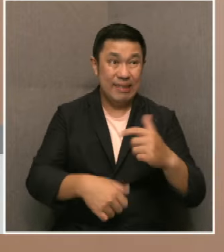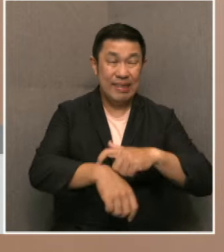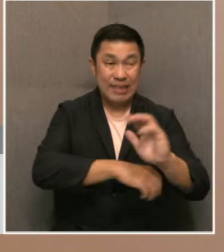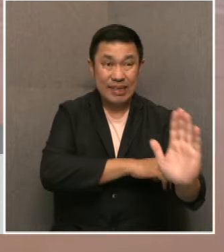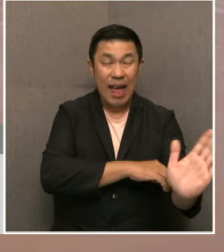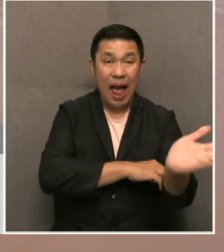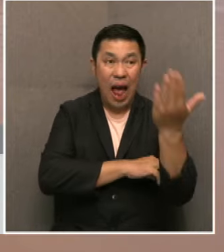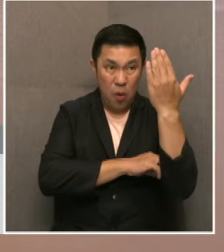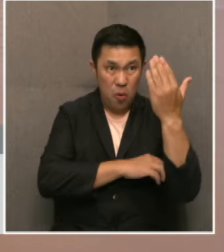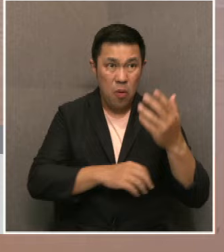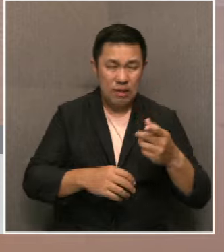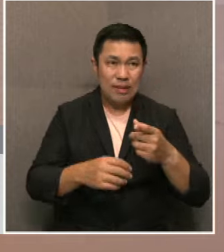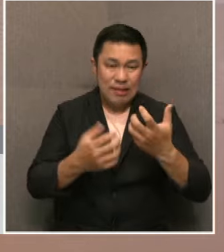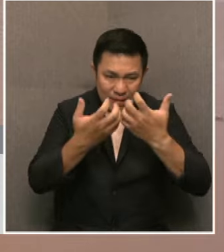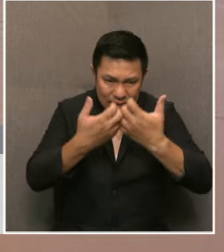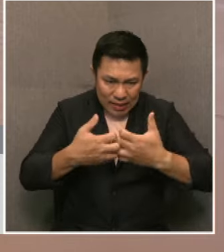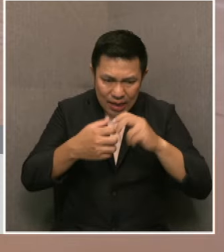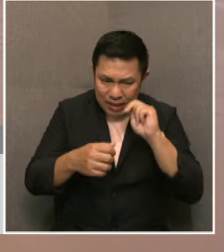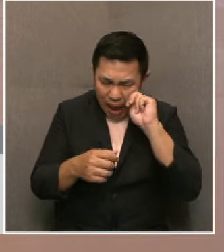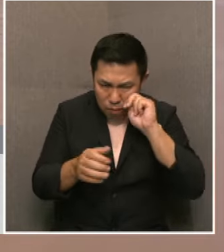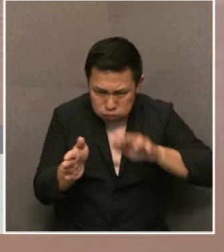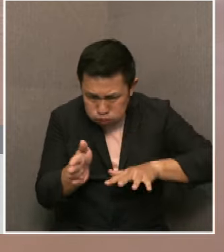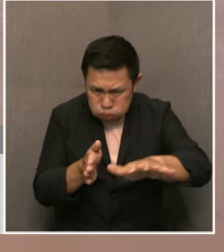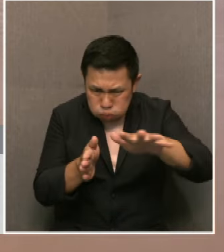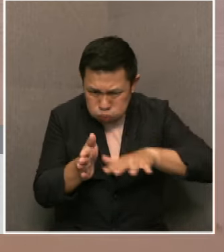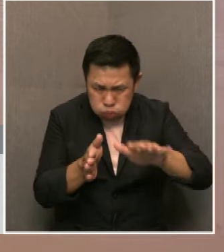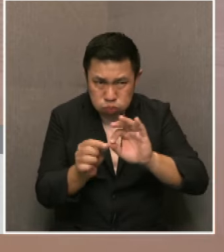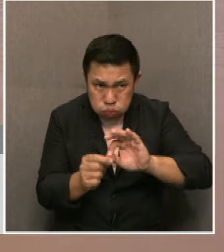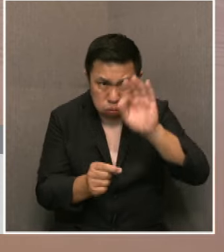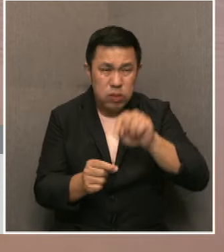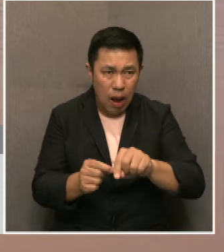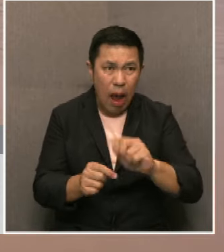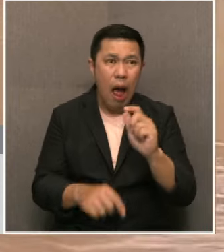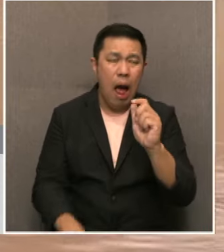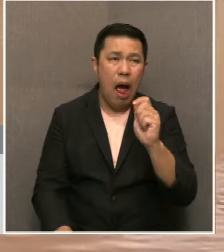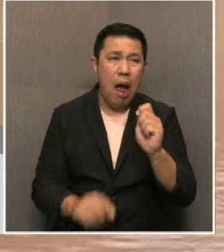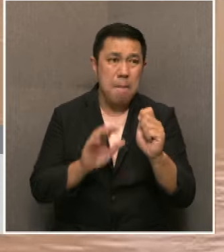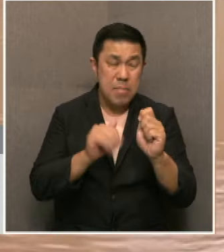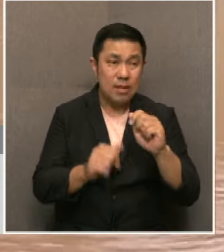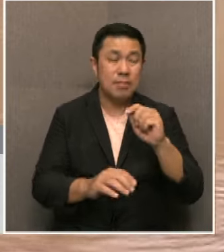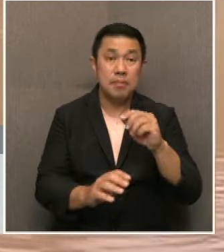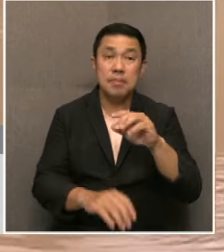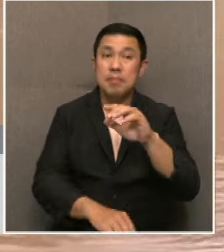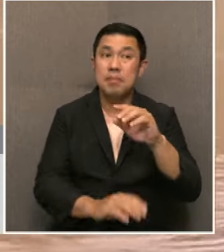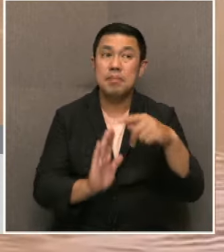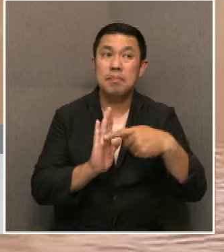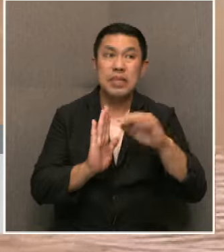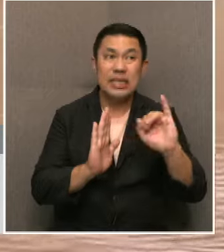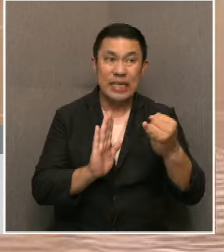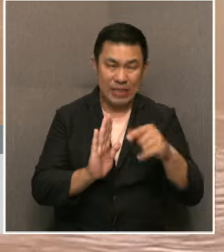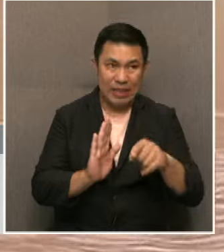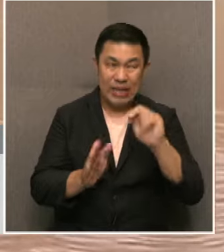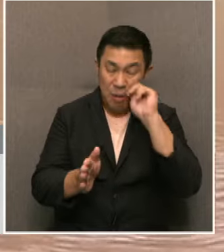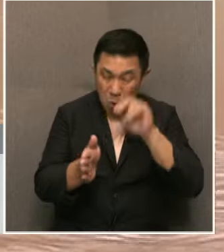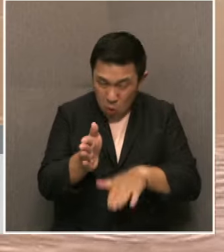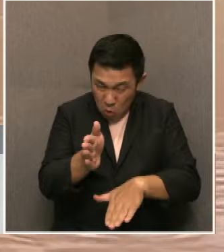านีวัดน้ำ N7A บ้านราชช้างขวัญอำเภอเมืองพิจิตรหมู่ที่9ก็พบว่าอยู่